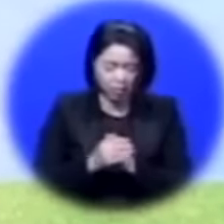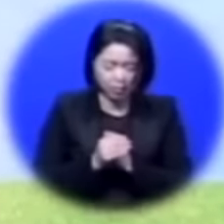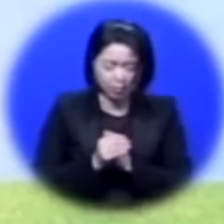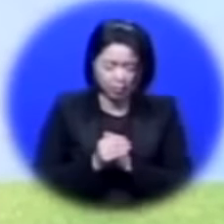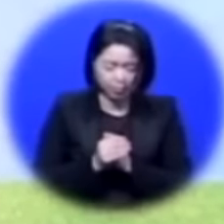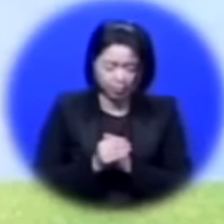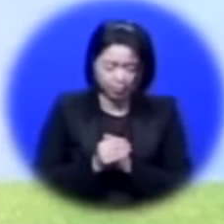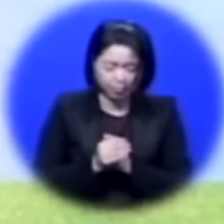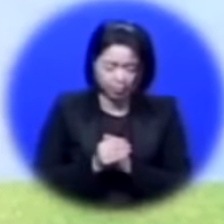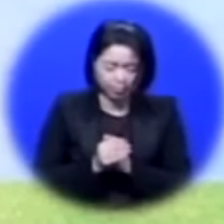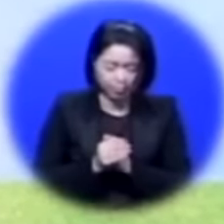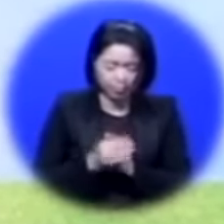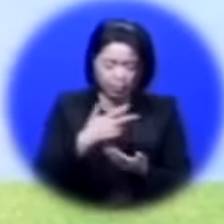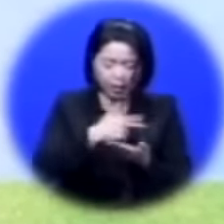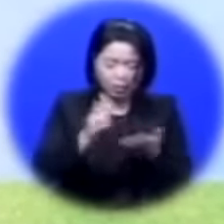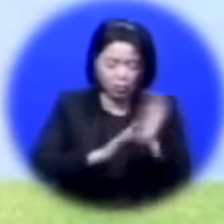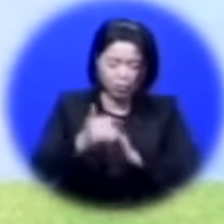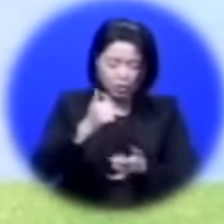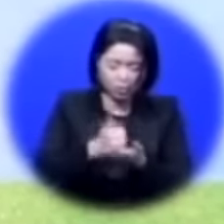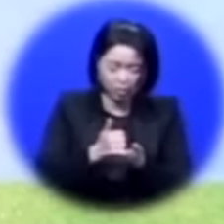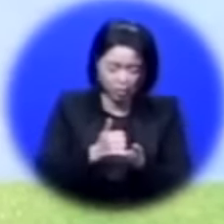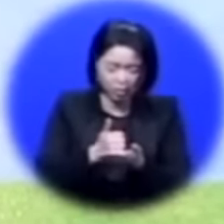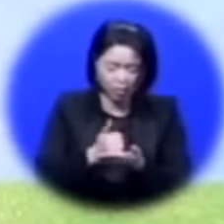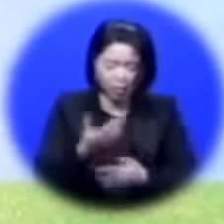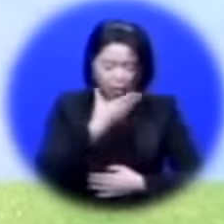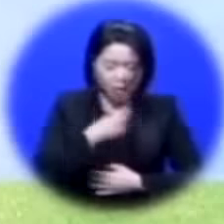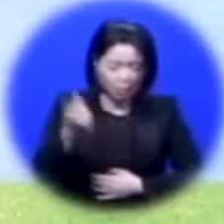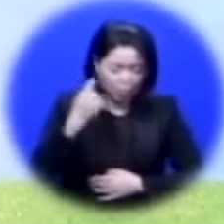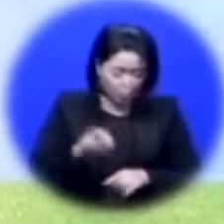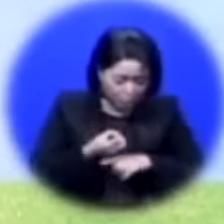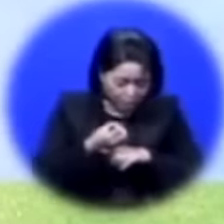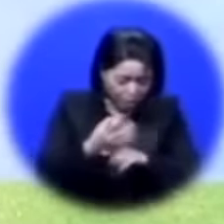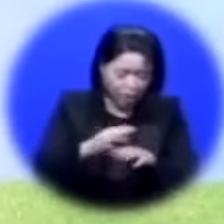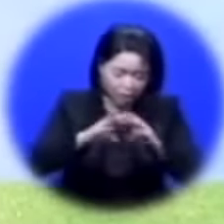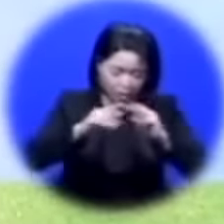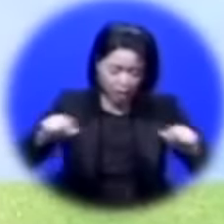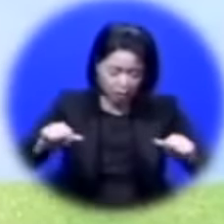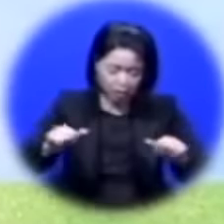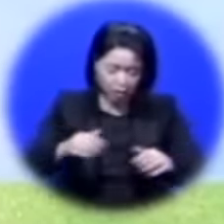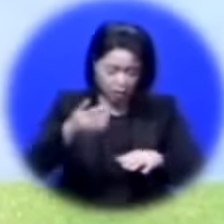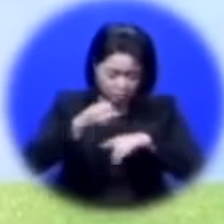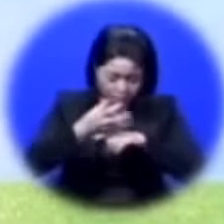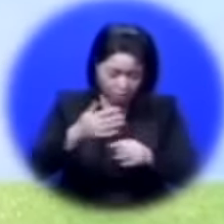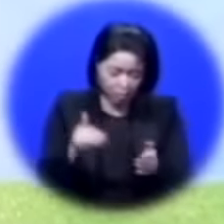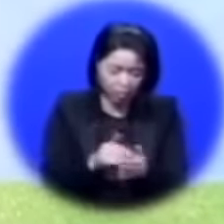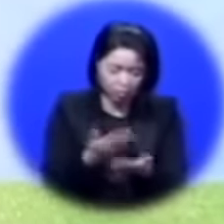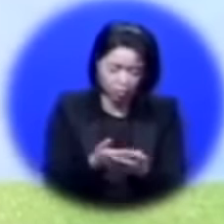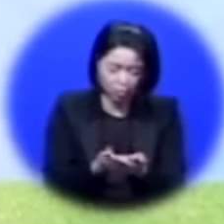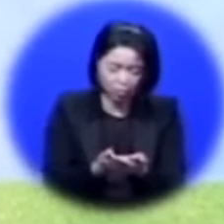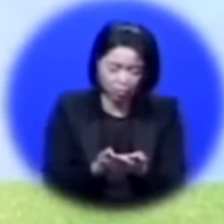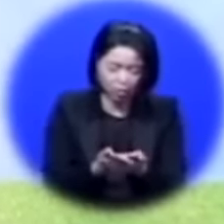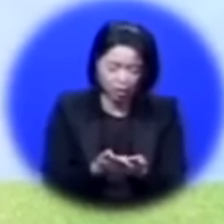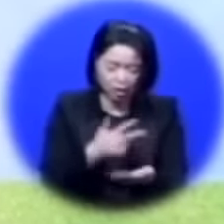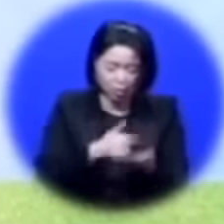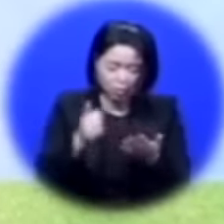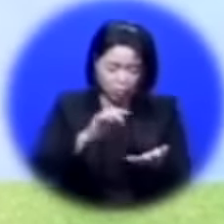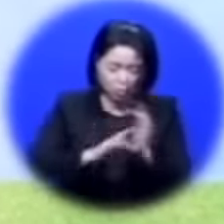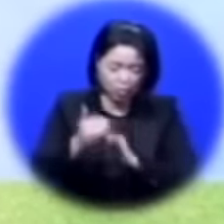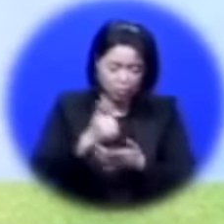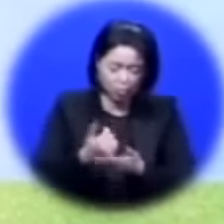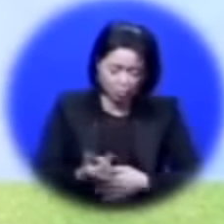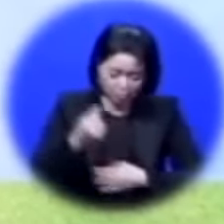아멘 주 예수님 복음이 땅 끝까지 전해지고 그리고 주 예수님이